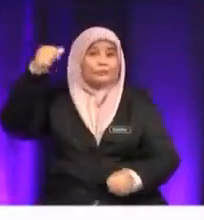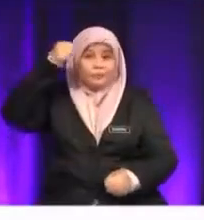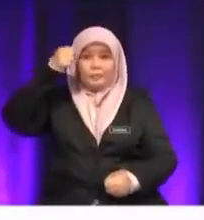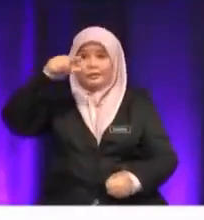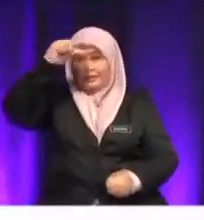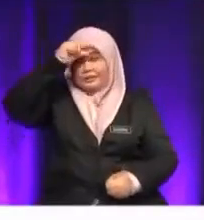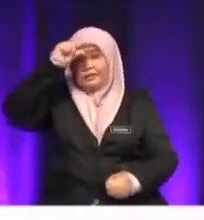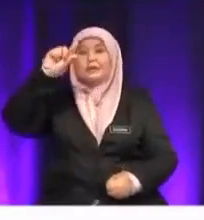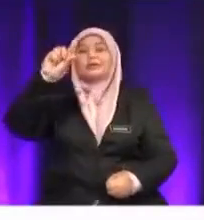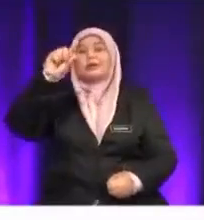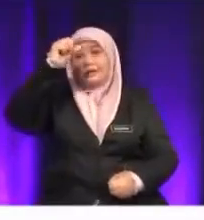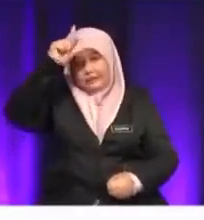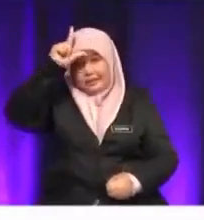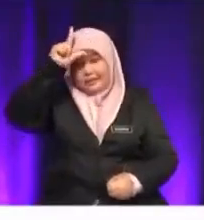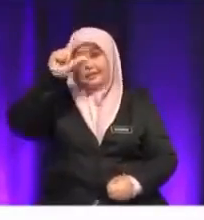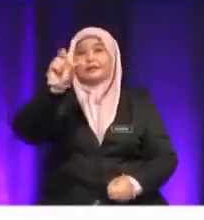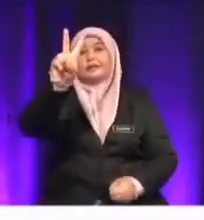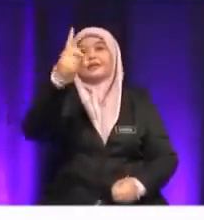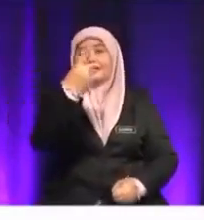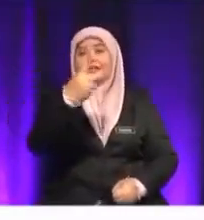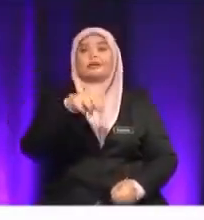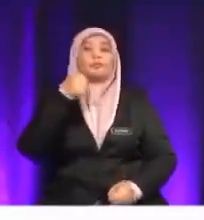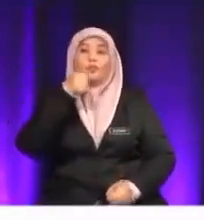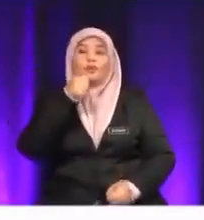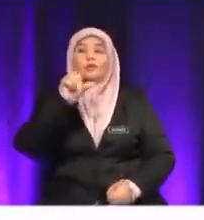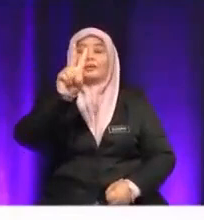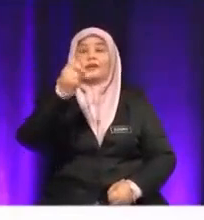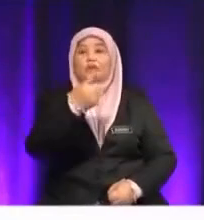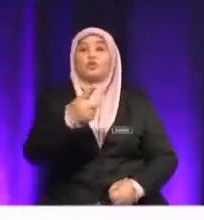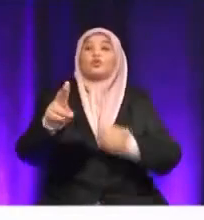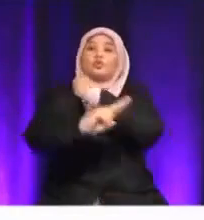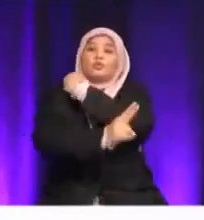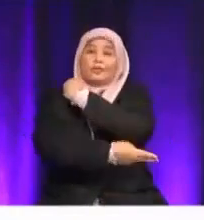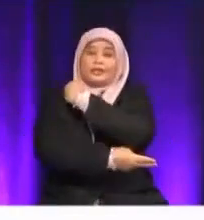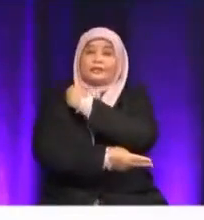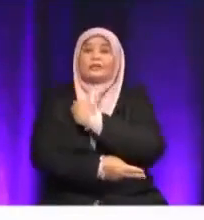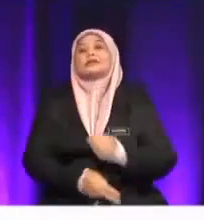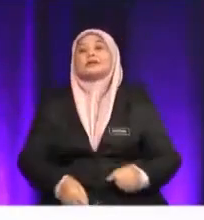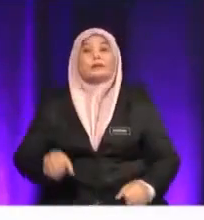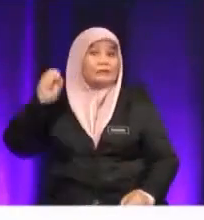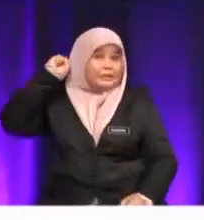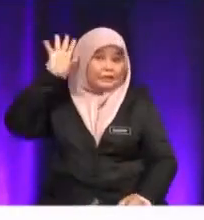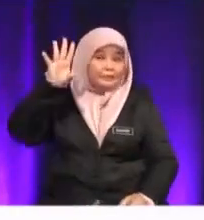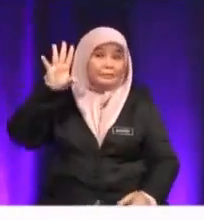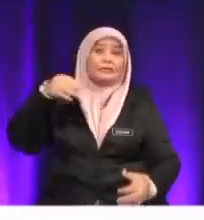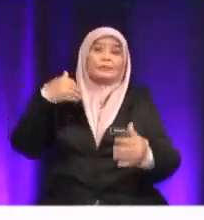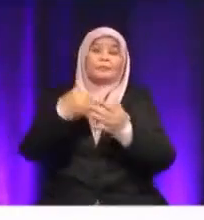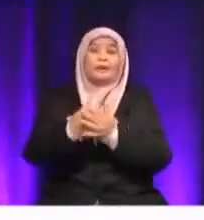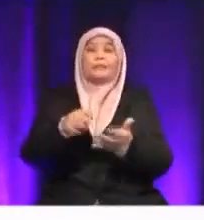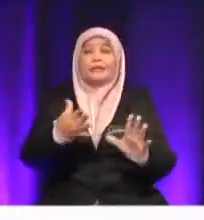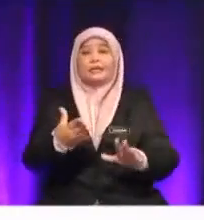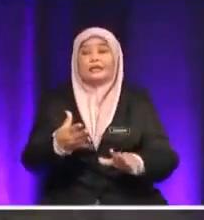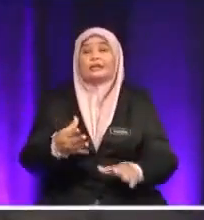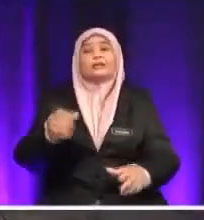sudah berkahwin, yang berzina, hukumannya sebat 100 kali dan rejam sampai mati. Okey, itu